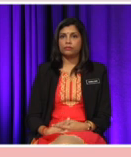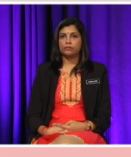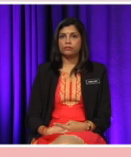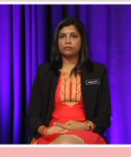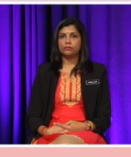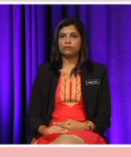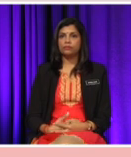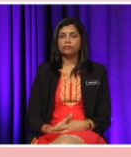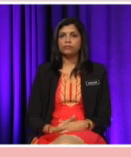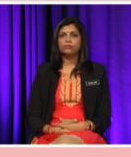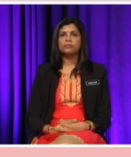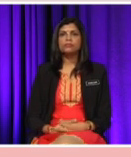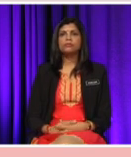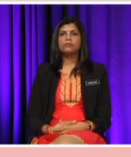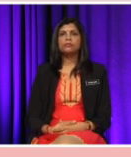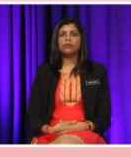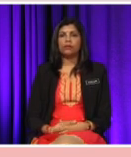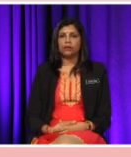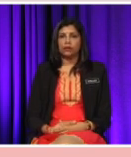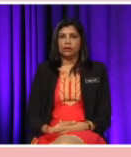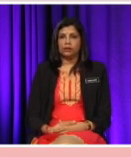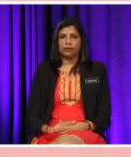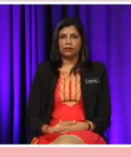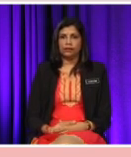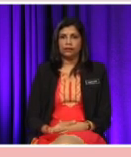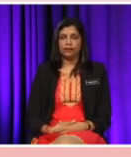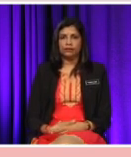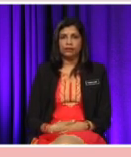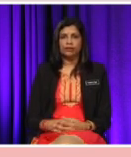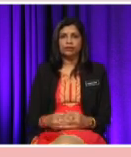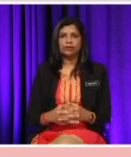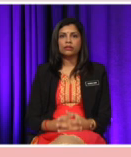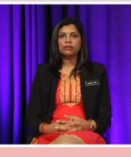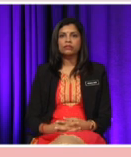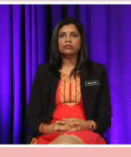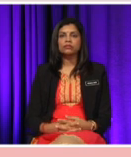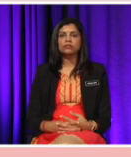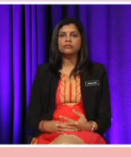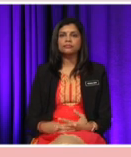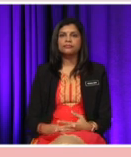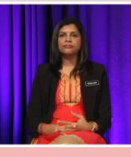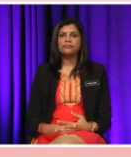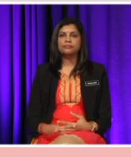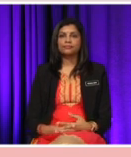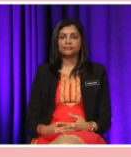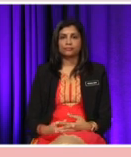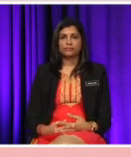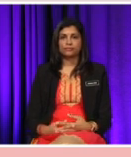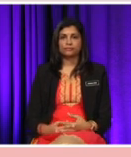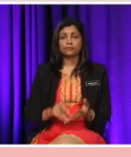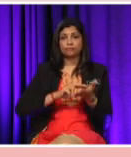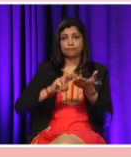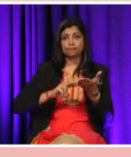isi padu belon berubah apabila suhu gas di dalam melon berubah antara draft berikut